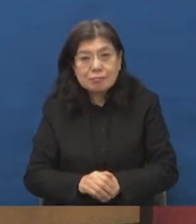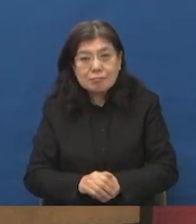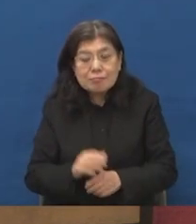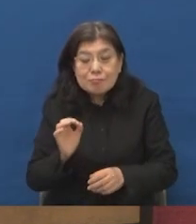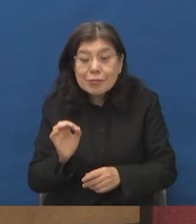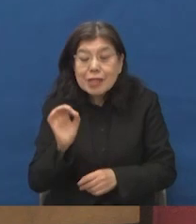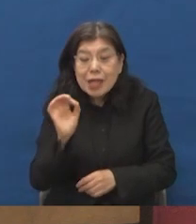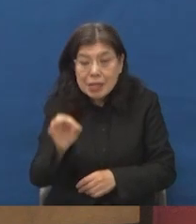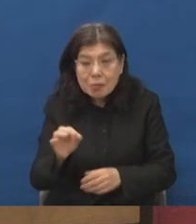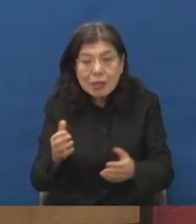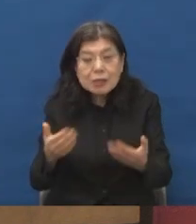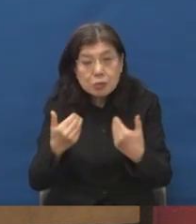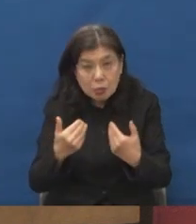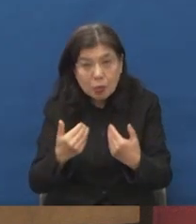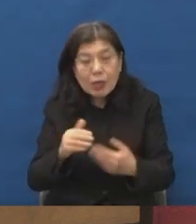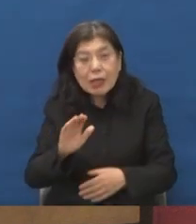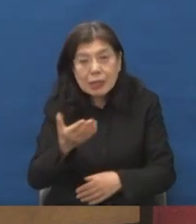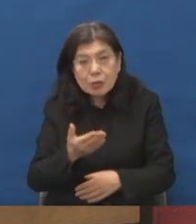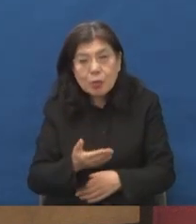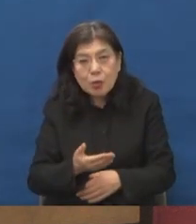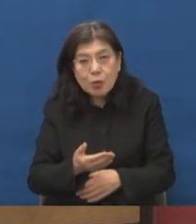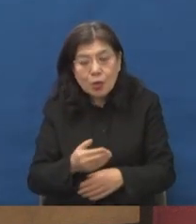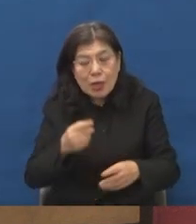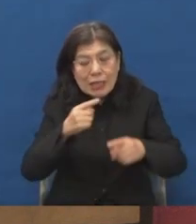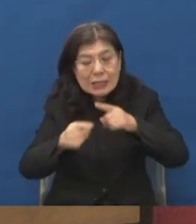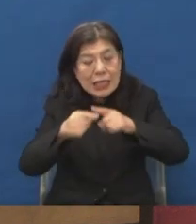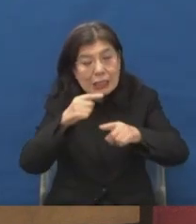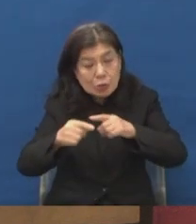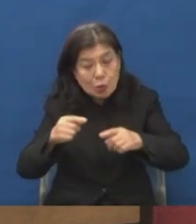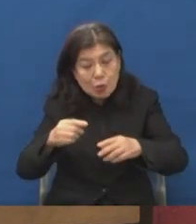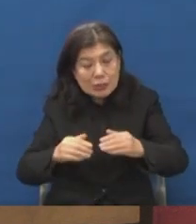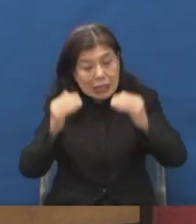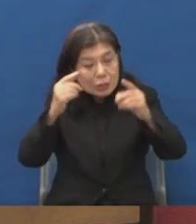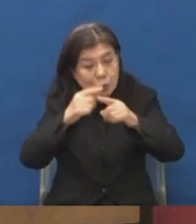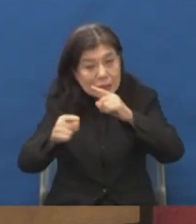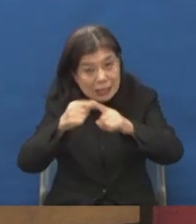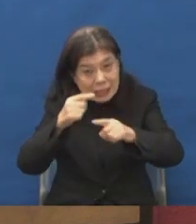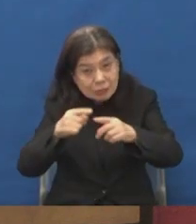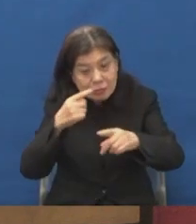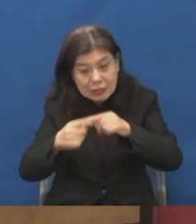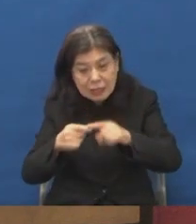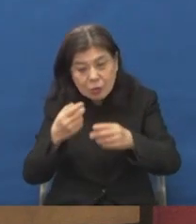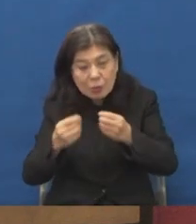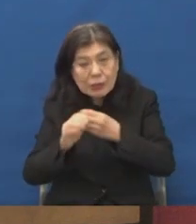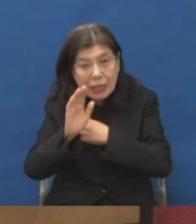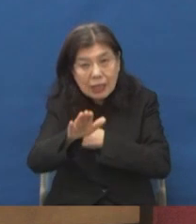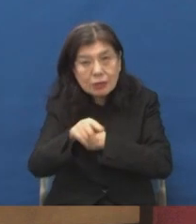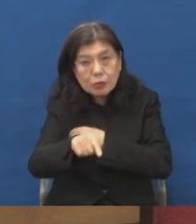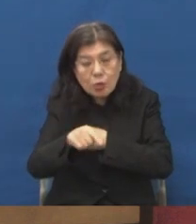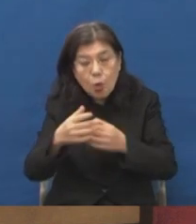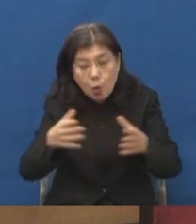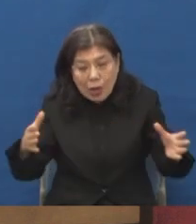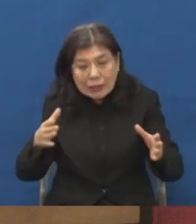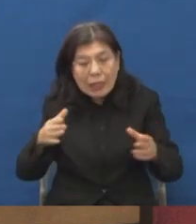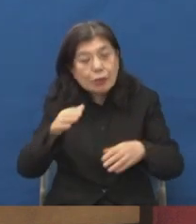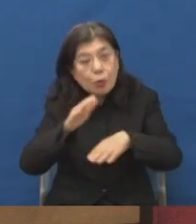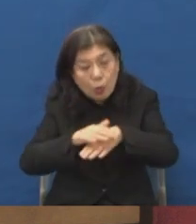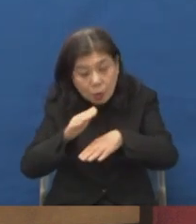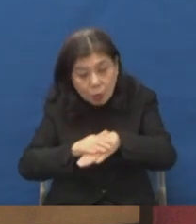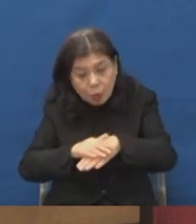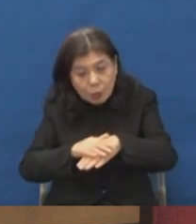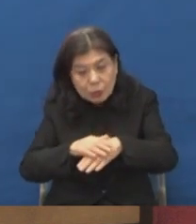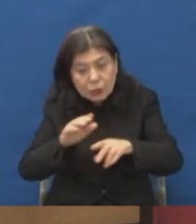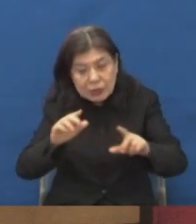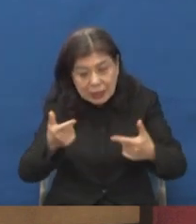定規模は必要でありますが、成長戦略、先行投資としての大型プロジェクトよりも、公園の維持管理